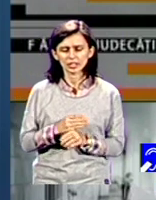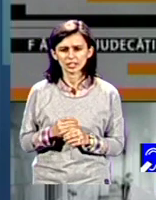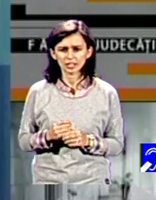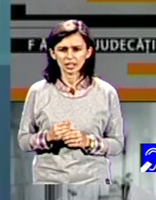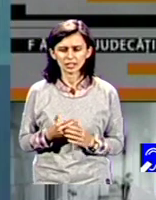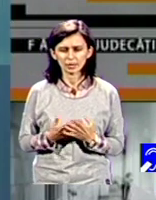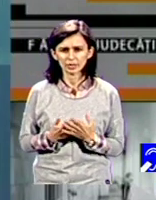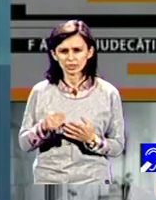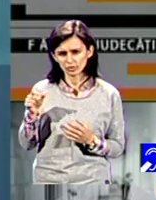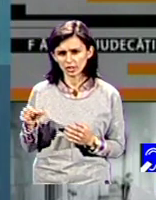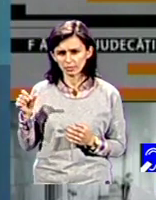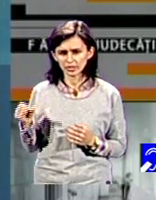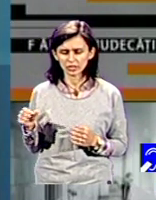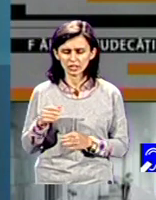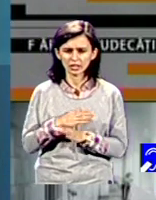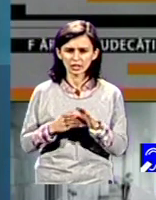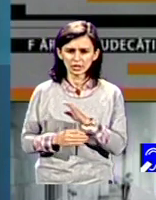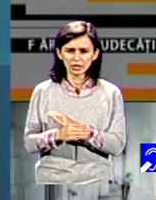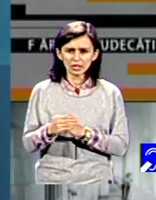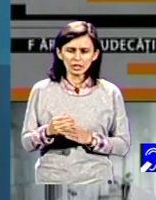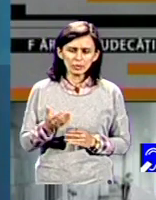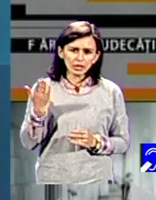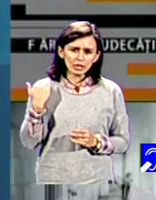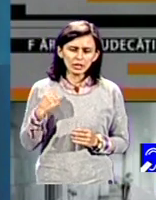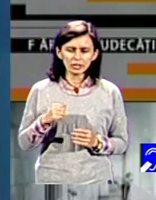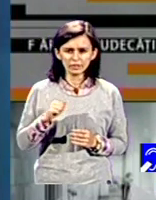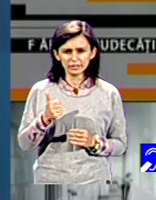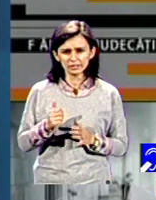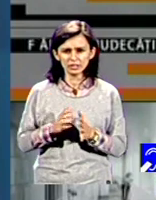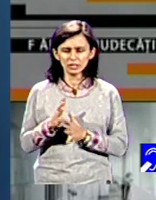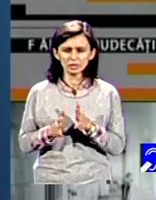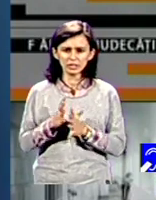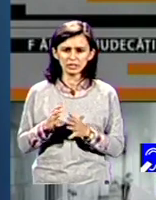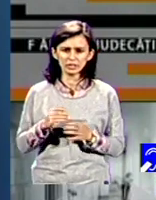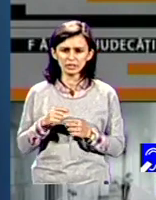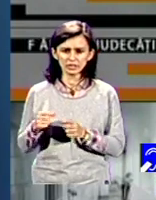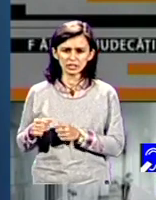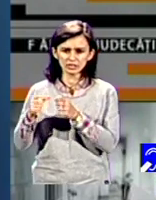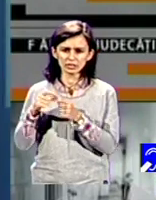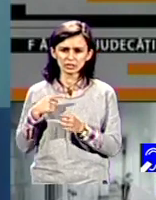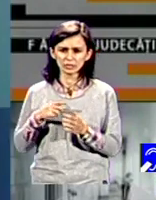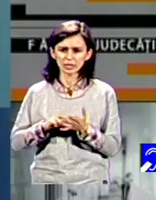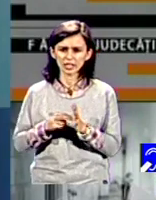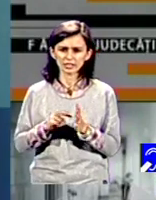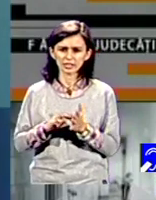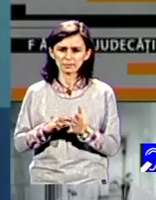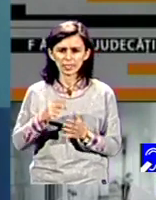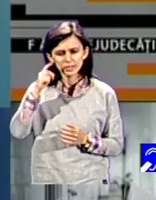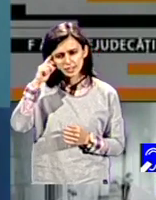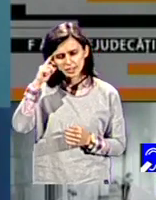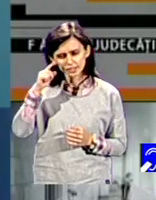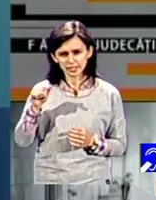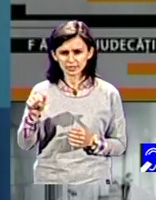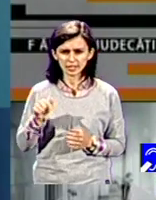pentru persoanele cu handicap a fost un prim semn că instituțiile sunt pregătite să le dea considerare